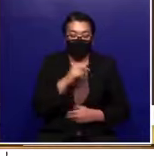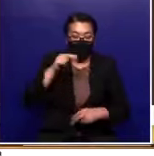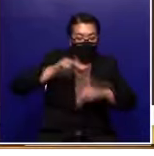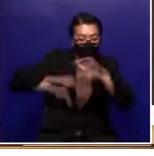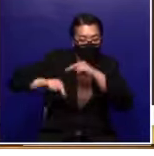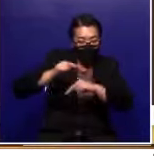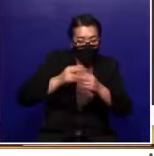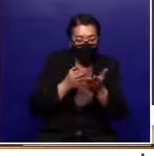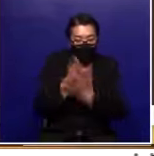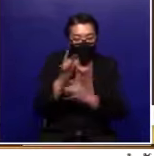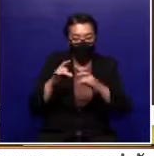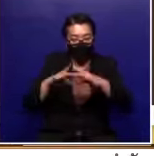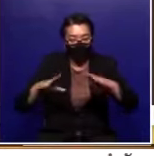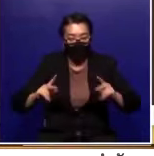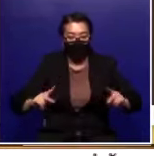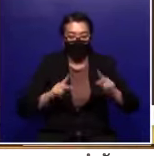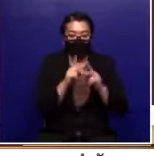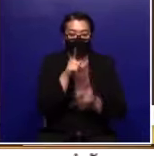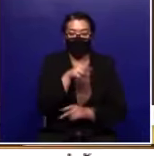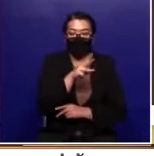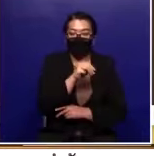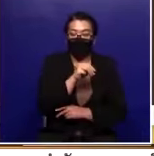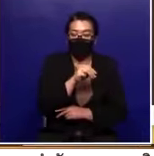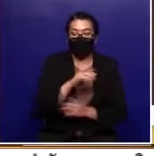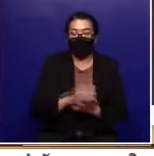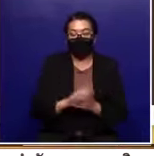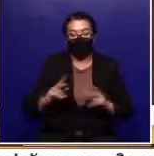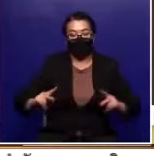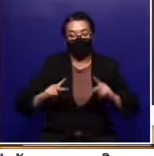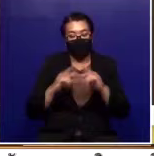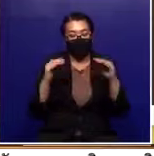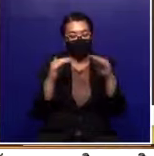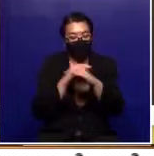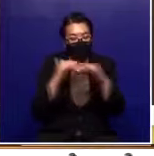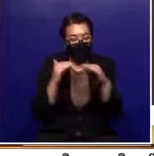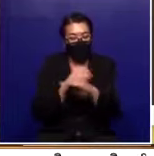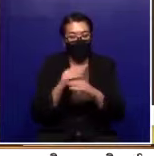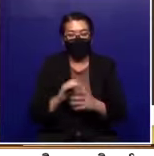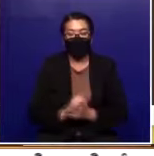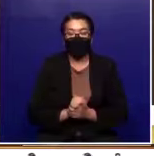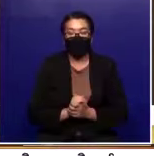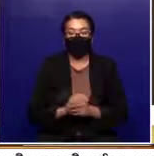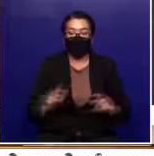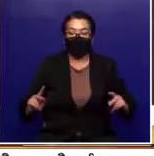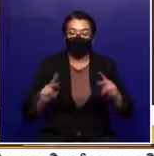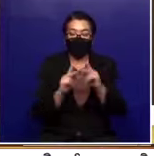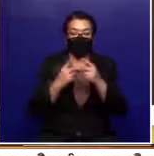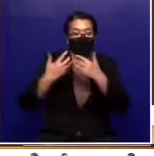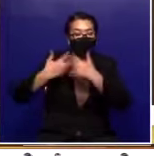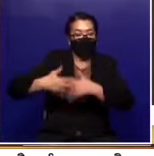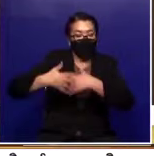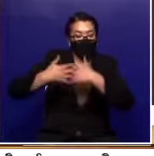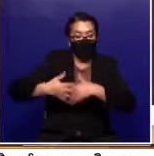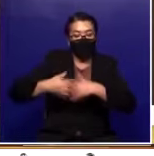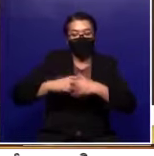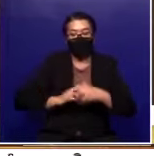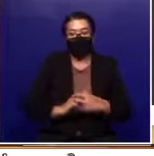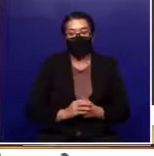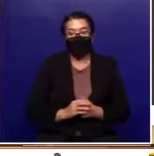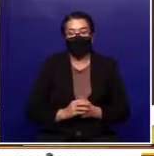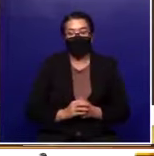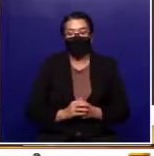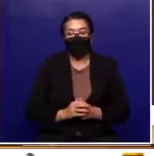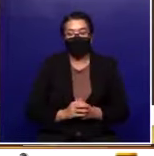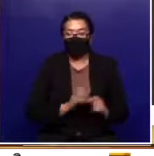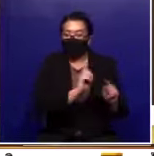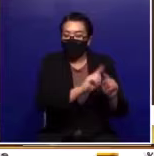สังคมกระทรวงพัฒนาสังคมกระทรวงคมนาคมกระทรวงอุตสาหกรรมอีกหลากหลาย